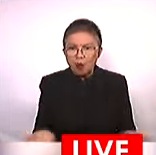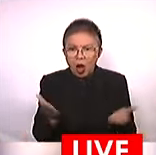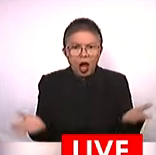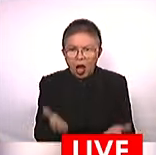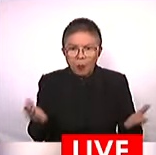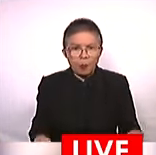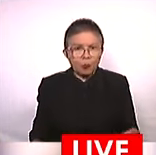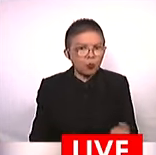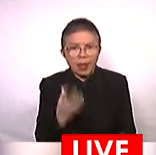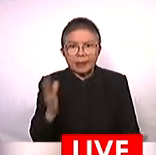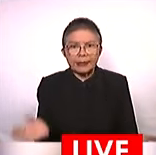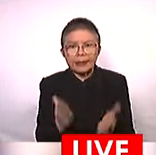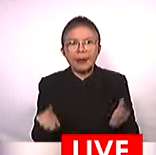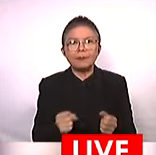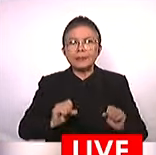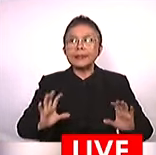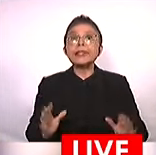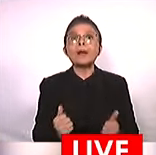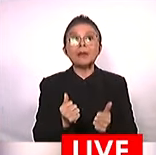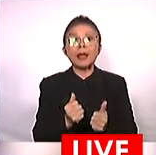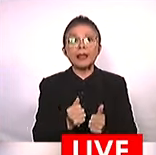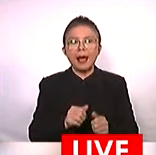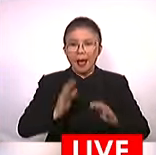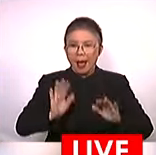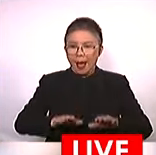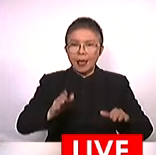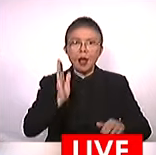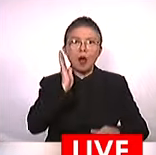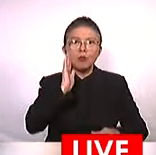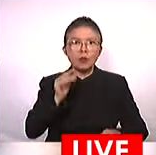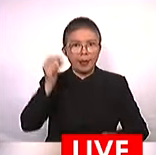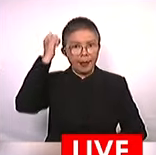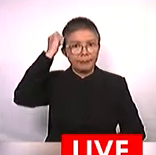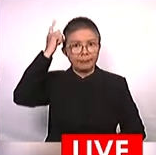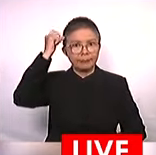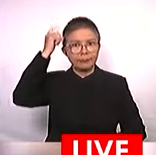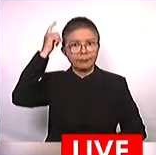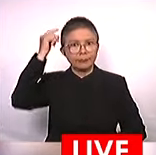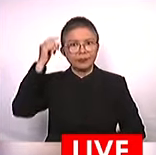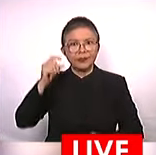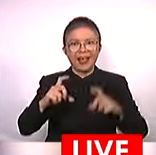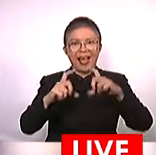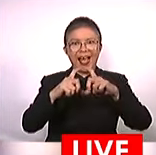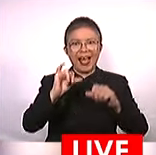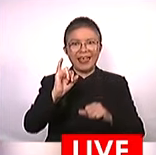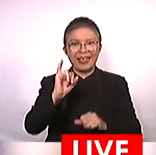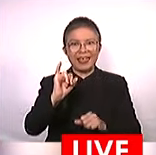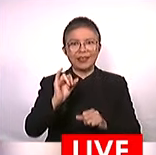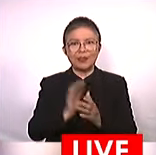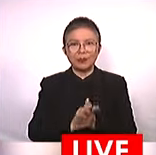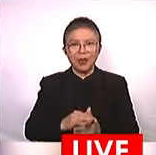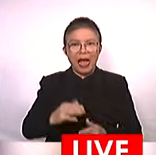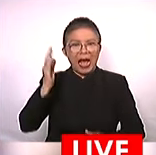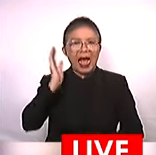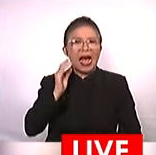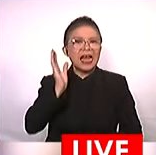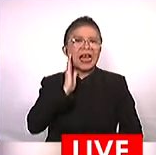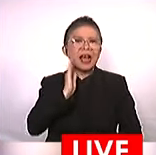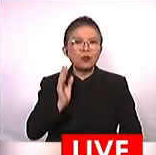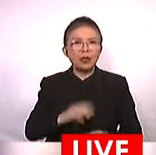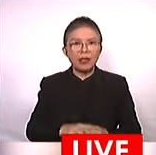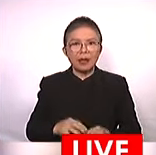genjot kita akan siapkan anak-anak muda yang ahli artifisial intelligen anak-anak muda yang